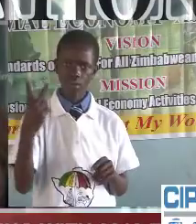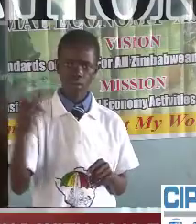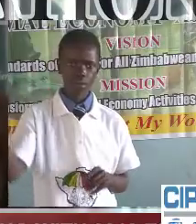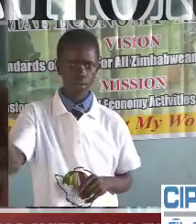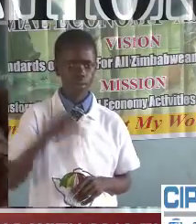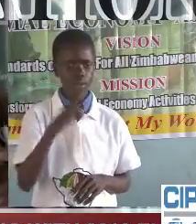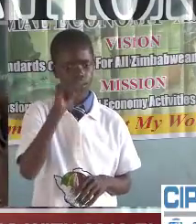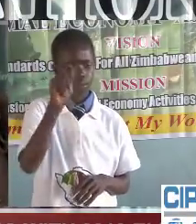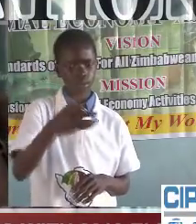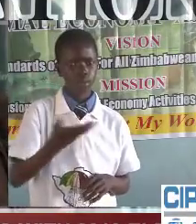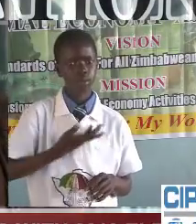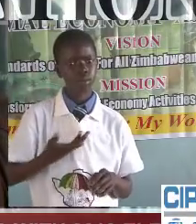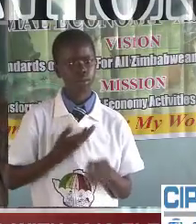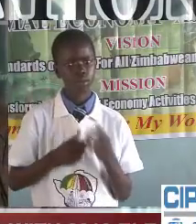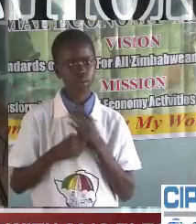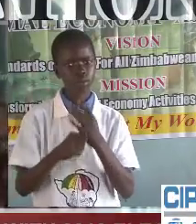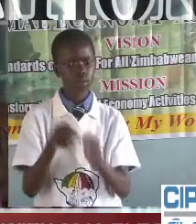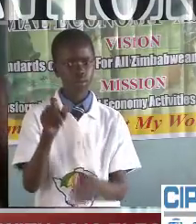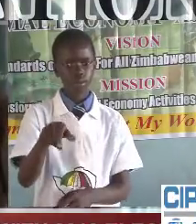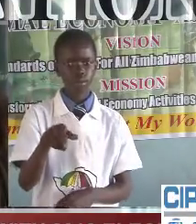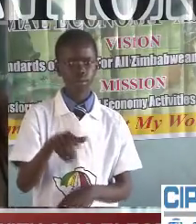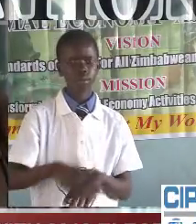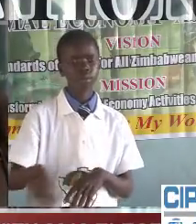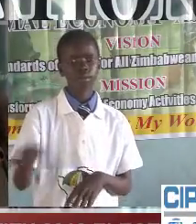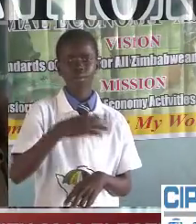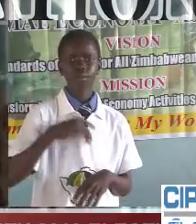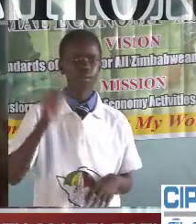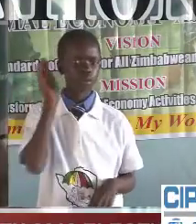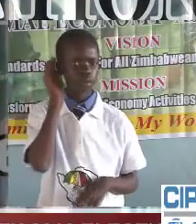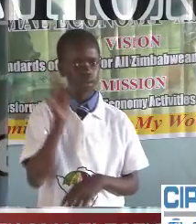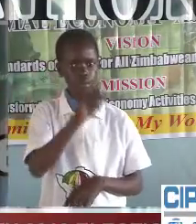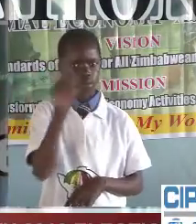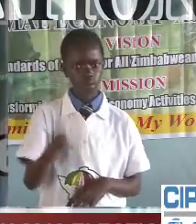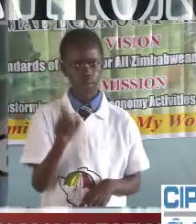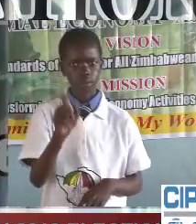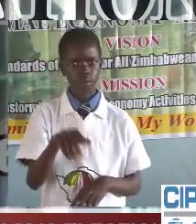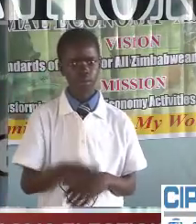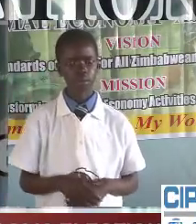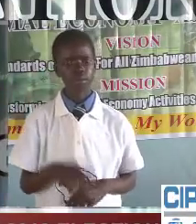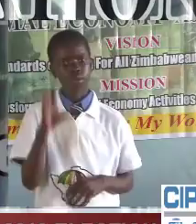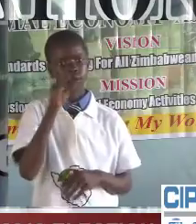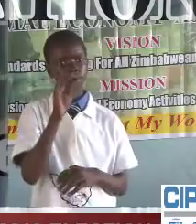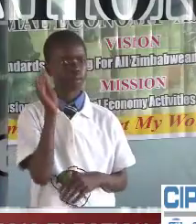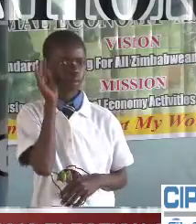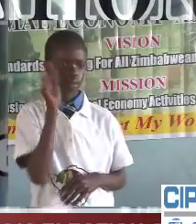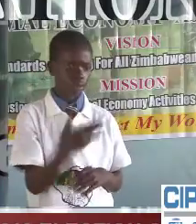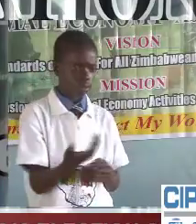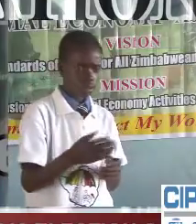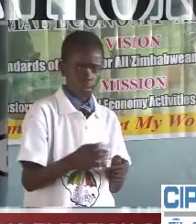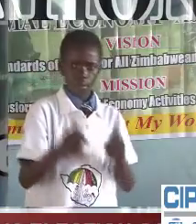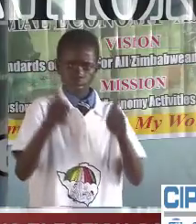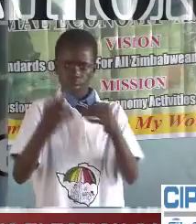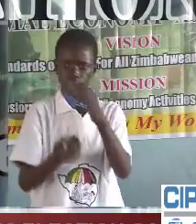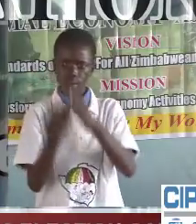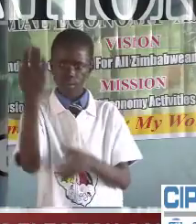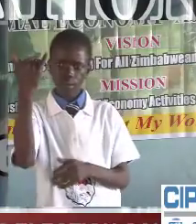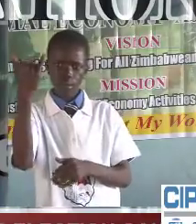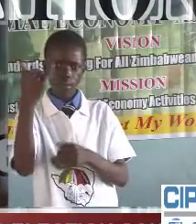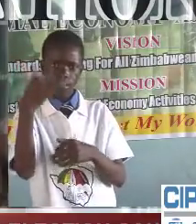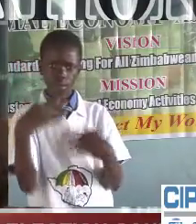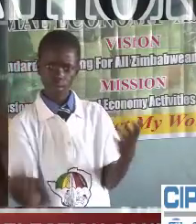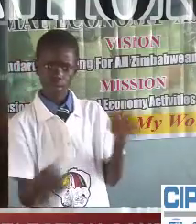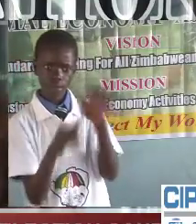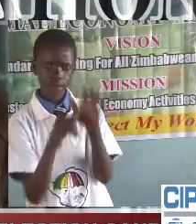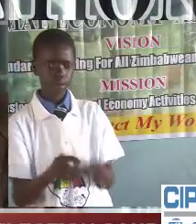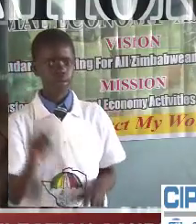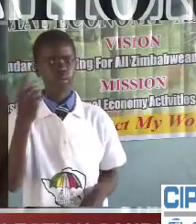ndiyo ichatisvitsira kuti ndiyo uchagona kutisvitsa, uchatisvitsira zvichemo zvevanorarama neurema.